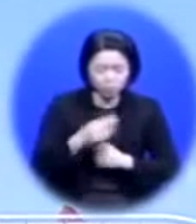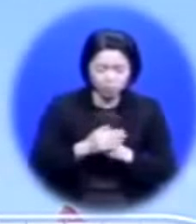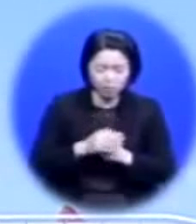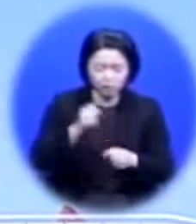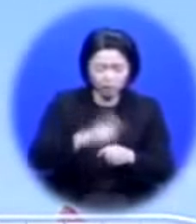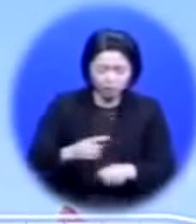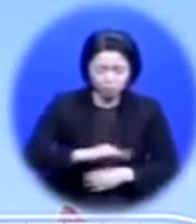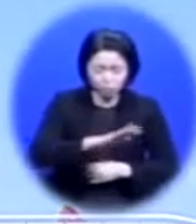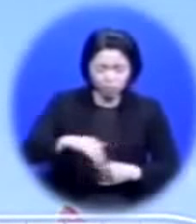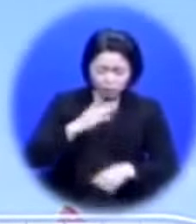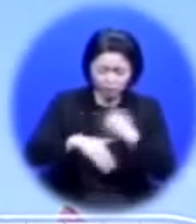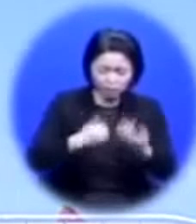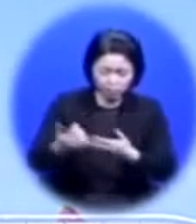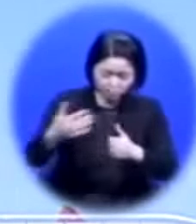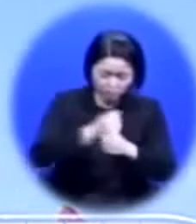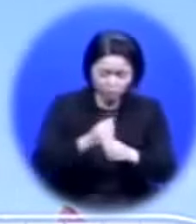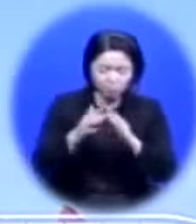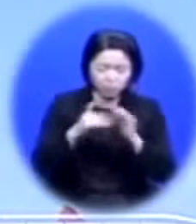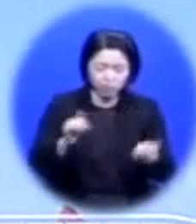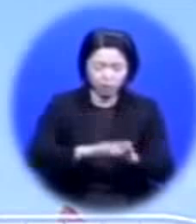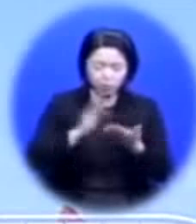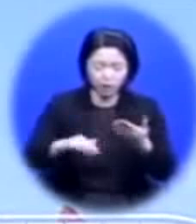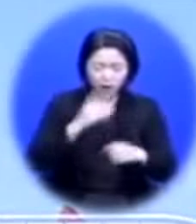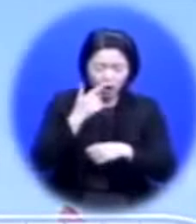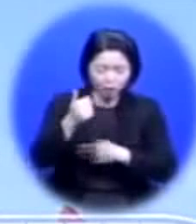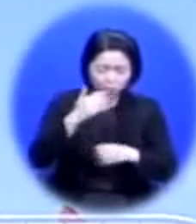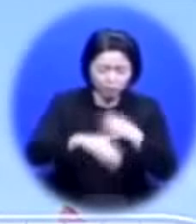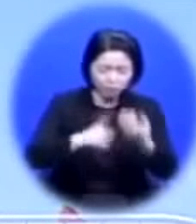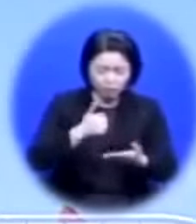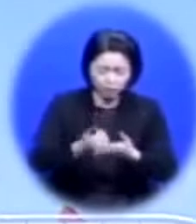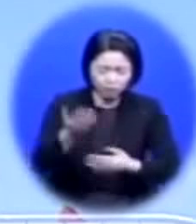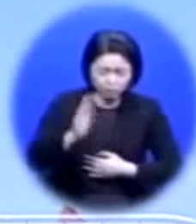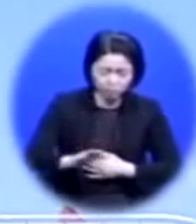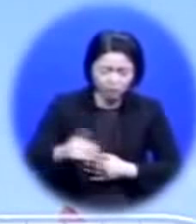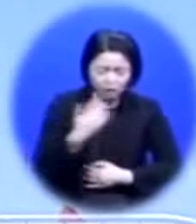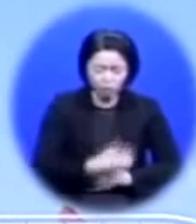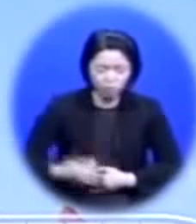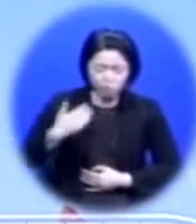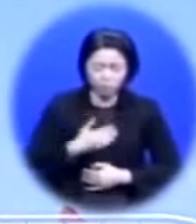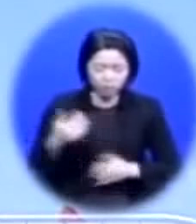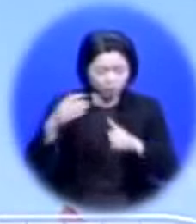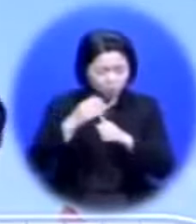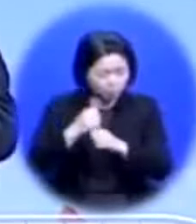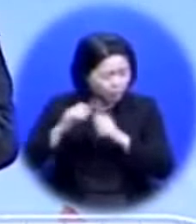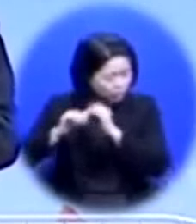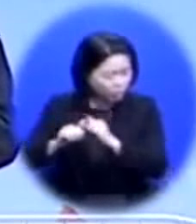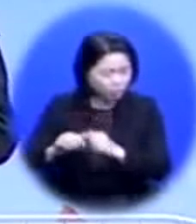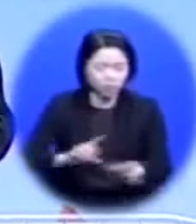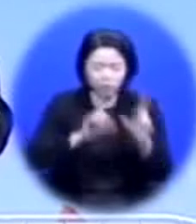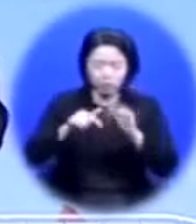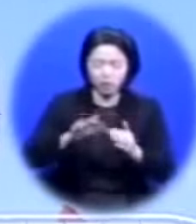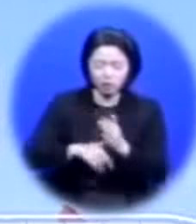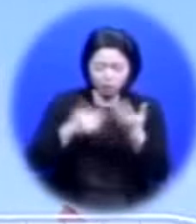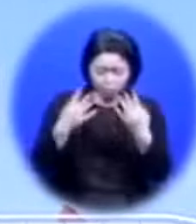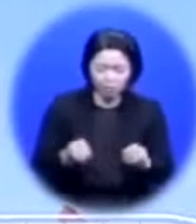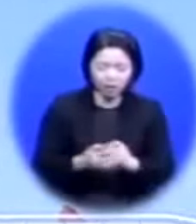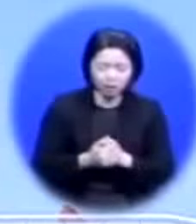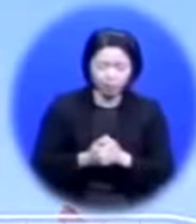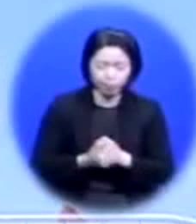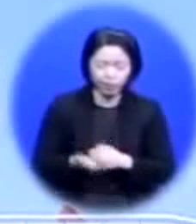우리는 하나님에게 사로잡힌 자입니다 아멘 아버지 하나님 그러나 하나님 육신에 매여 산 때가 많았습니다